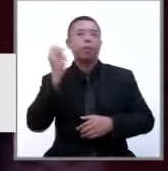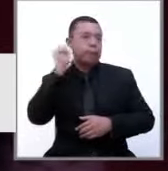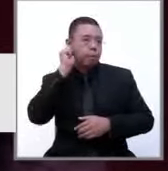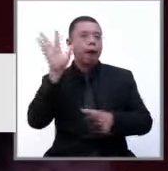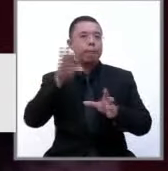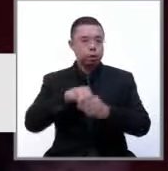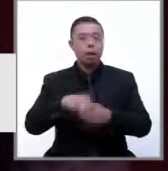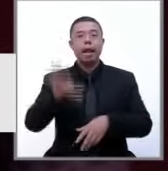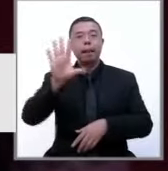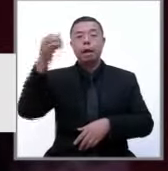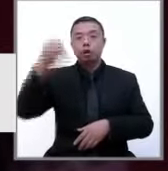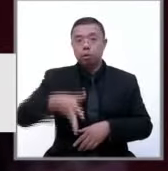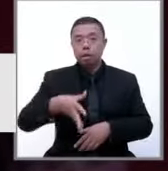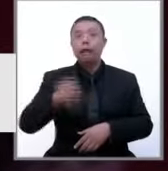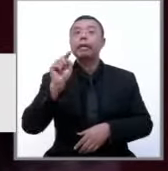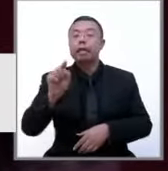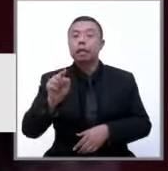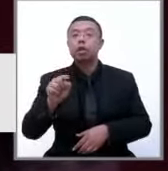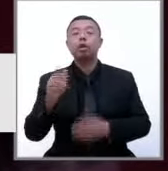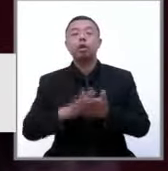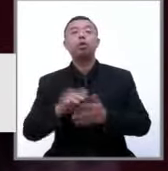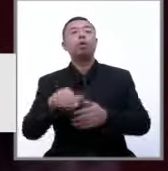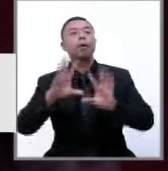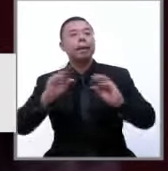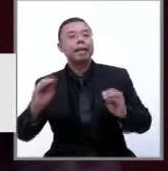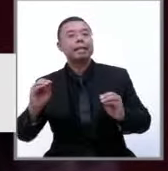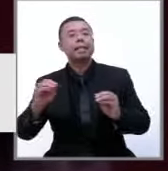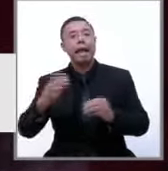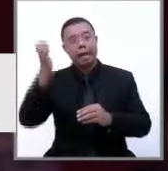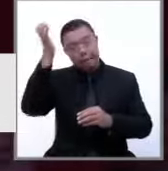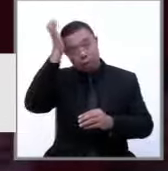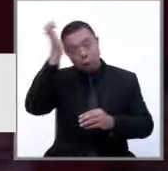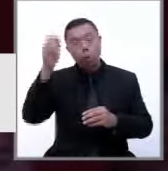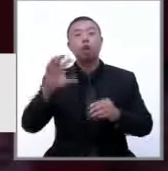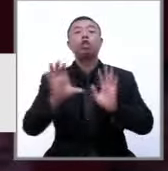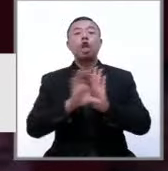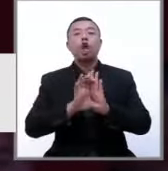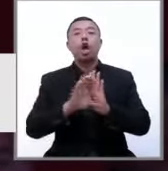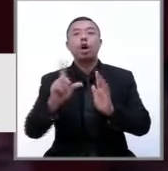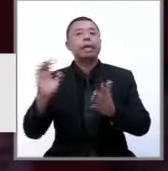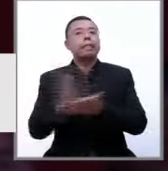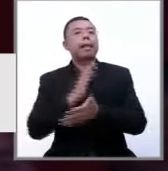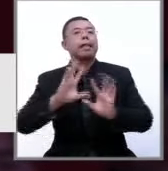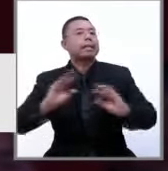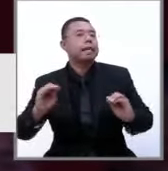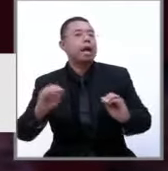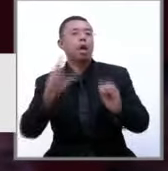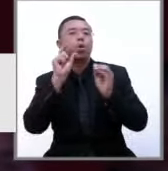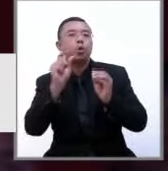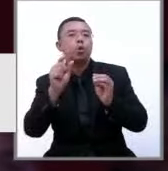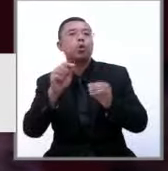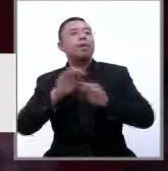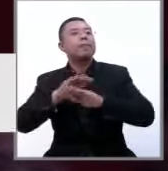perempuan di antaranya adalah Green Jobs Green Jobs ini adalah peluang kerja di bidang